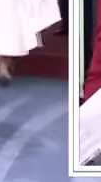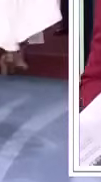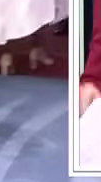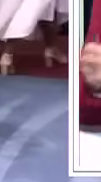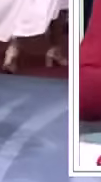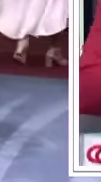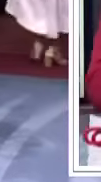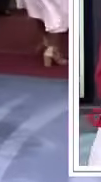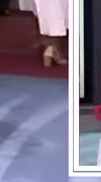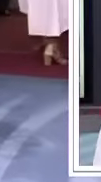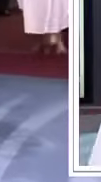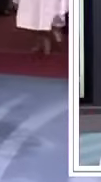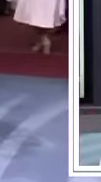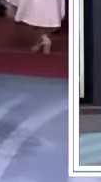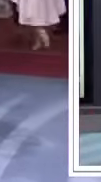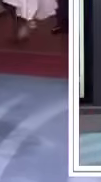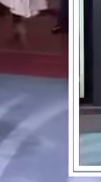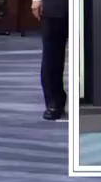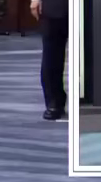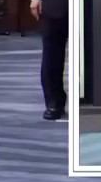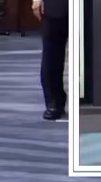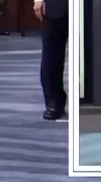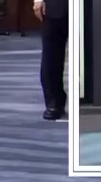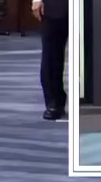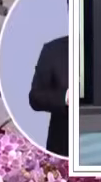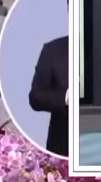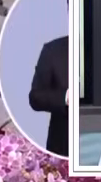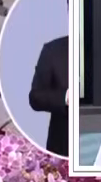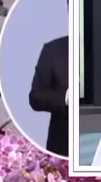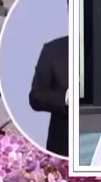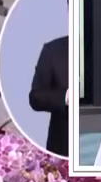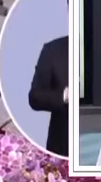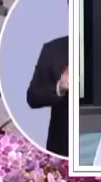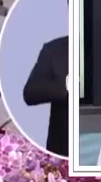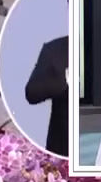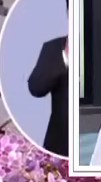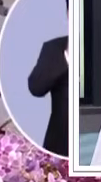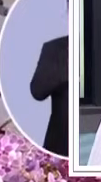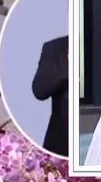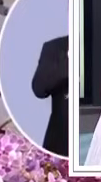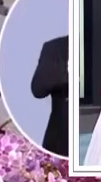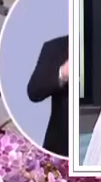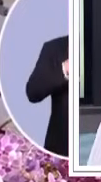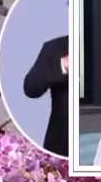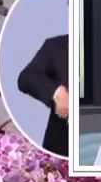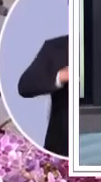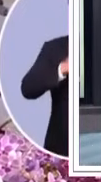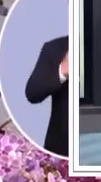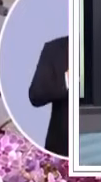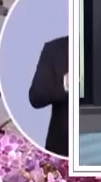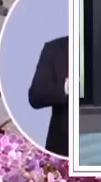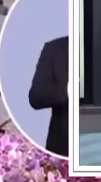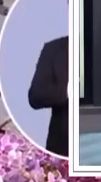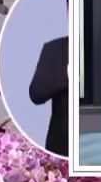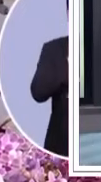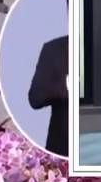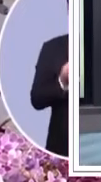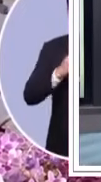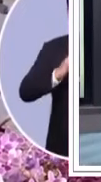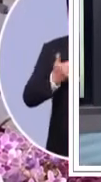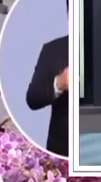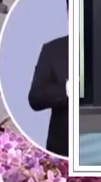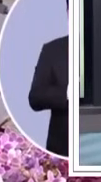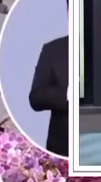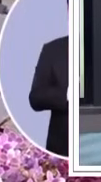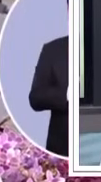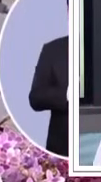因为他当时他怎么邀？因为人在里面嘛，好 ，OK， 好，这是第一点。第二点，我之前在上礼拜的时候，我就在我们